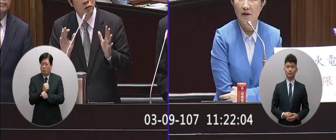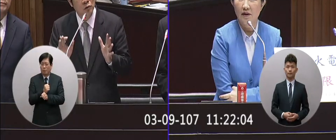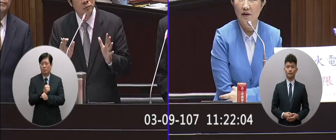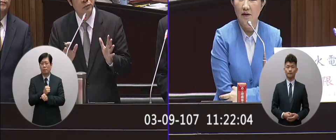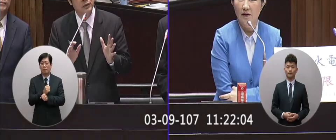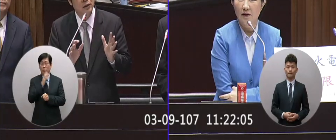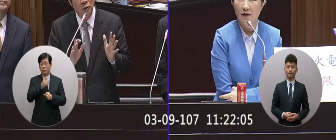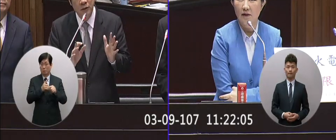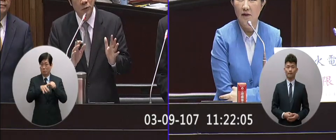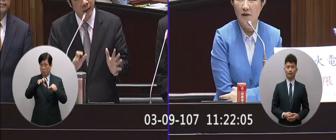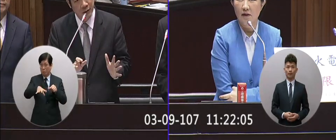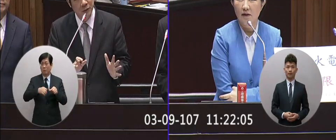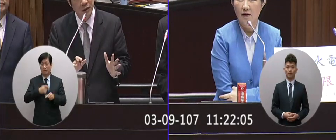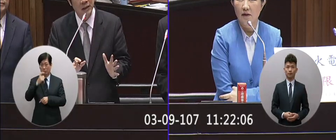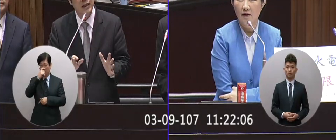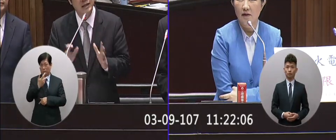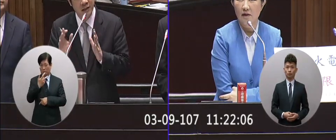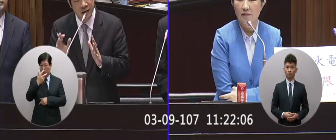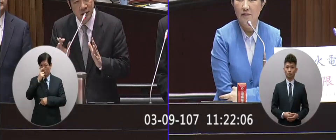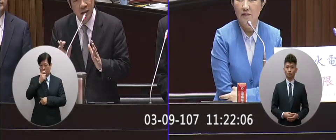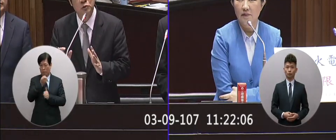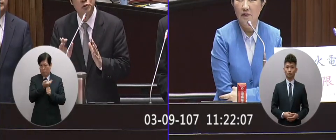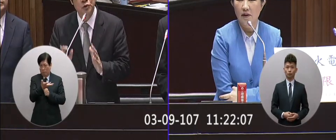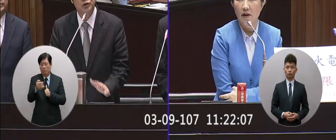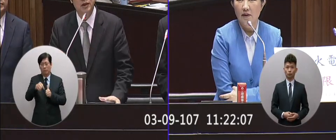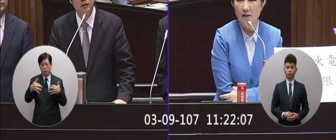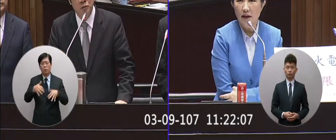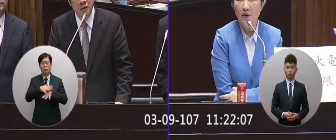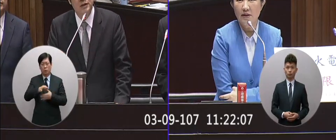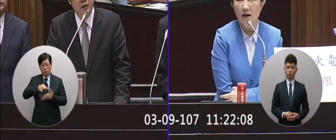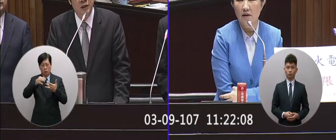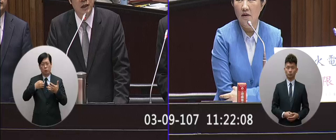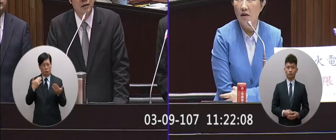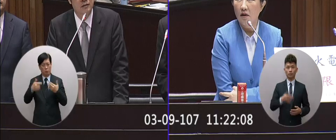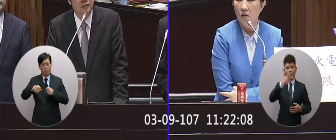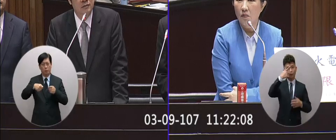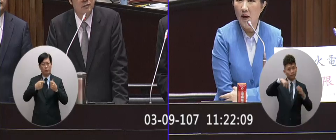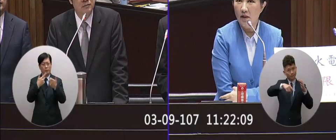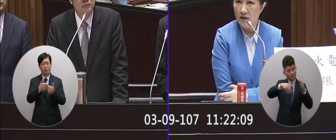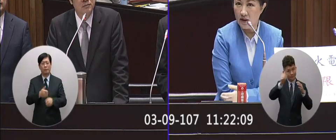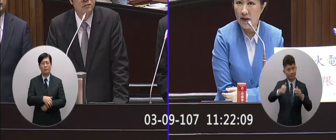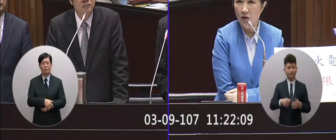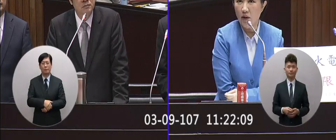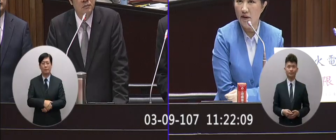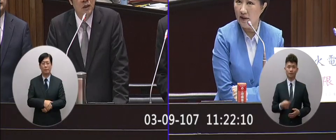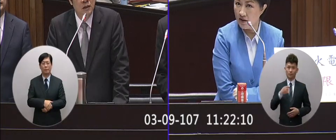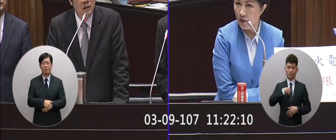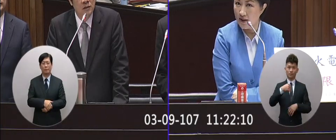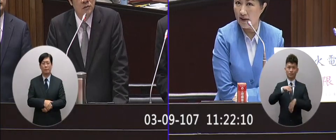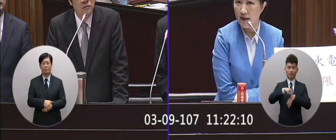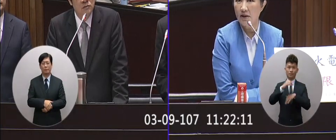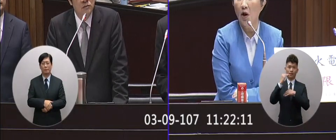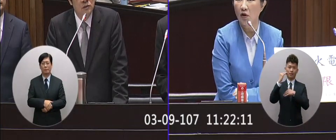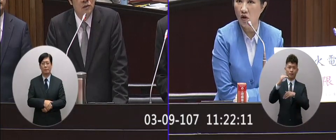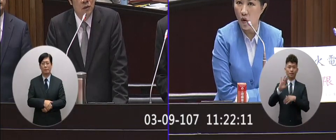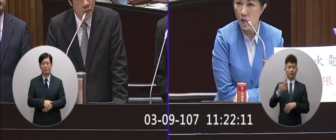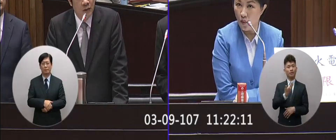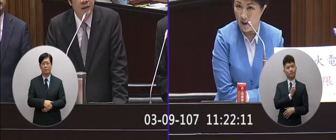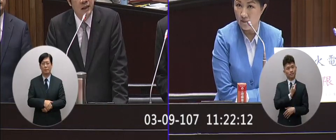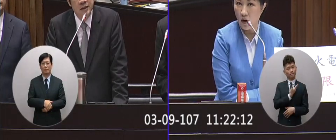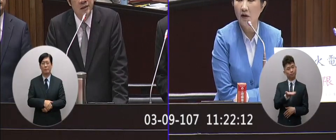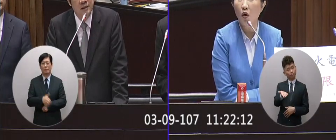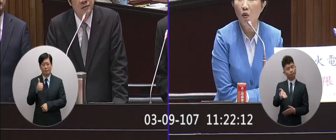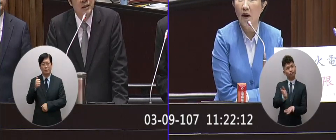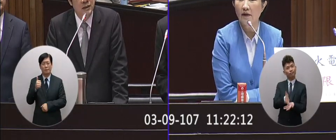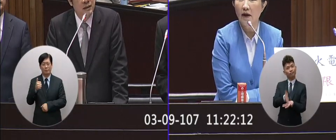到中部的空气污染的问题，也提出具体的措施在回应。 我时间有限，但是我真耐心，让你讲